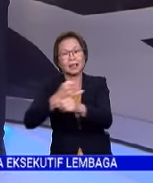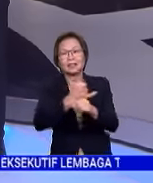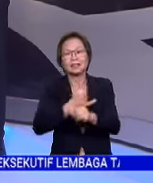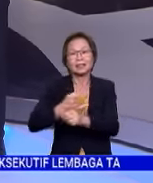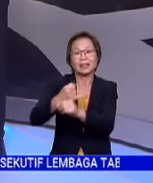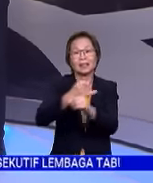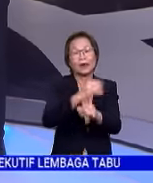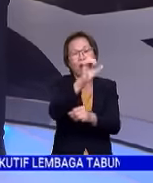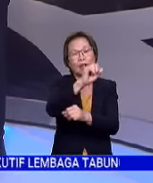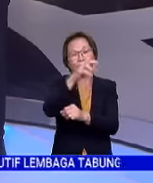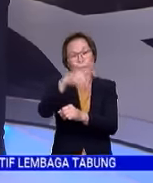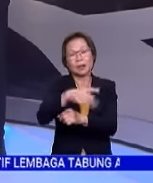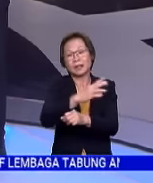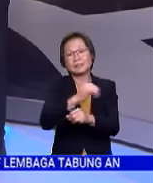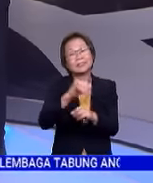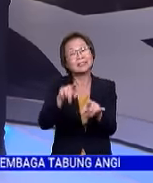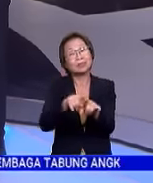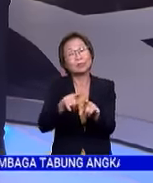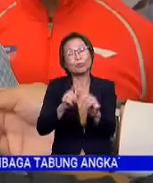operasi standard SOP.